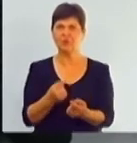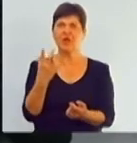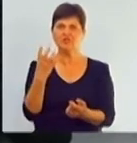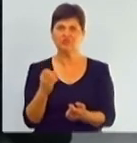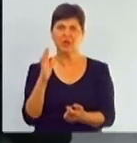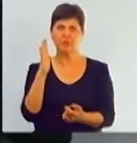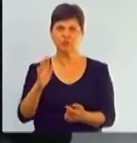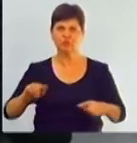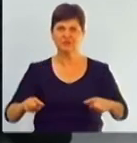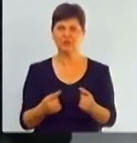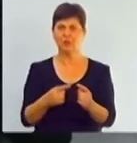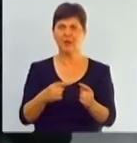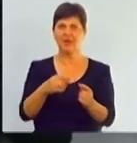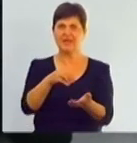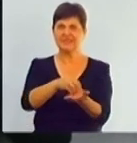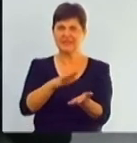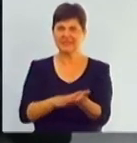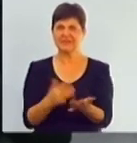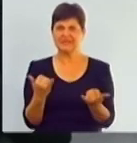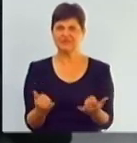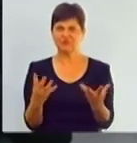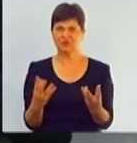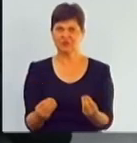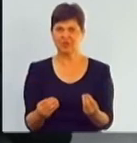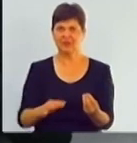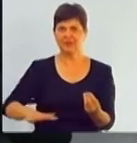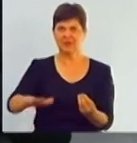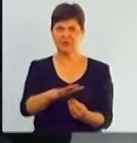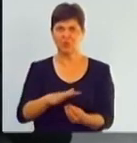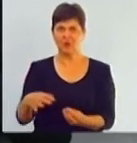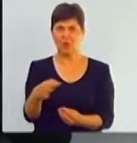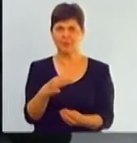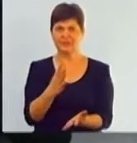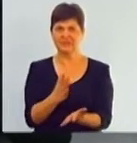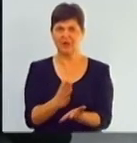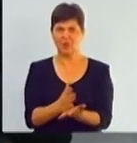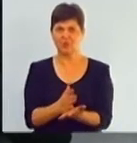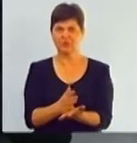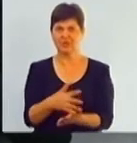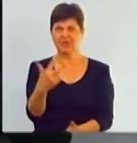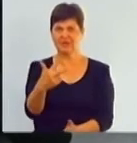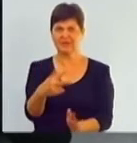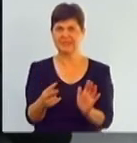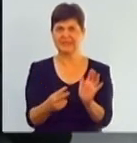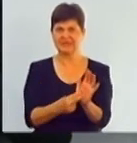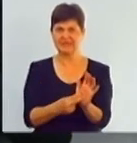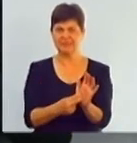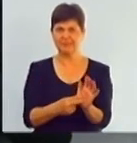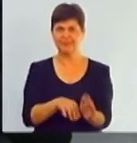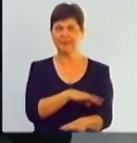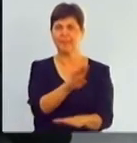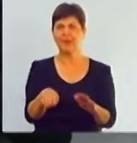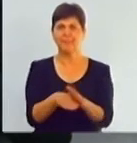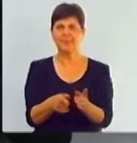створюватись. Статистика нам говорить, що на сьогоднішній день на території області у нас знаходиться 37 підрозділів місцевої